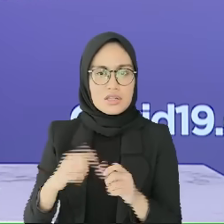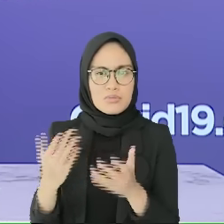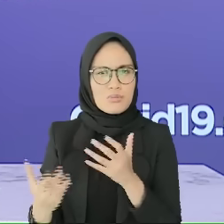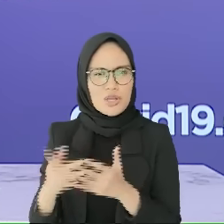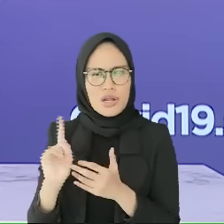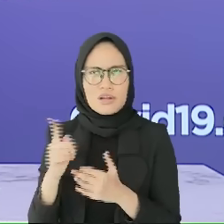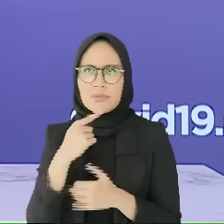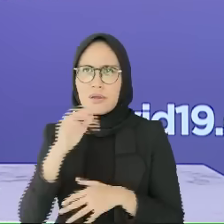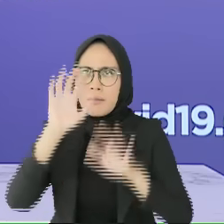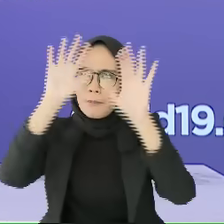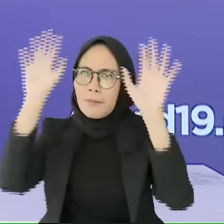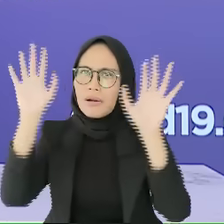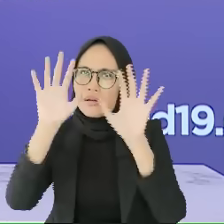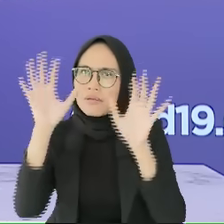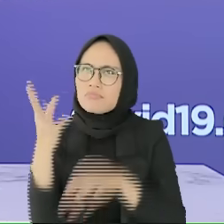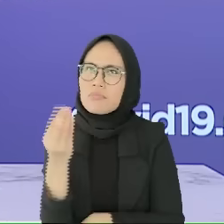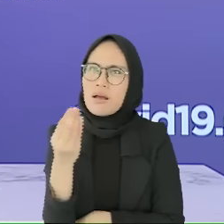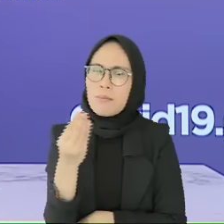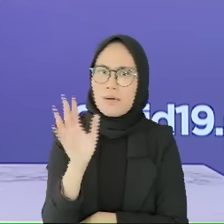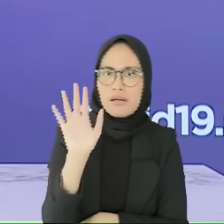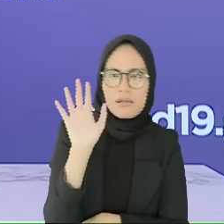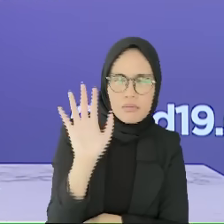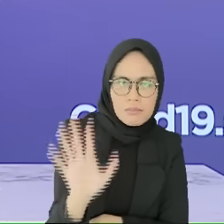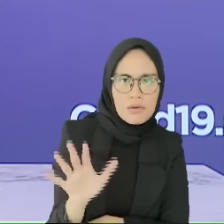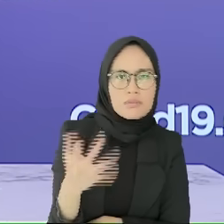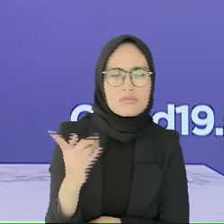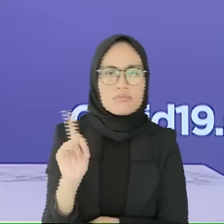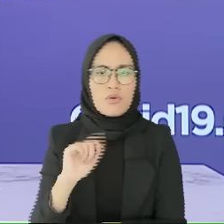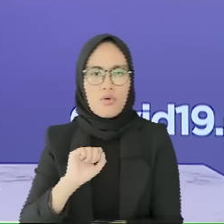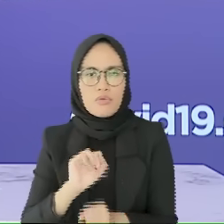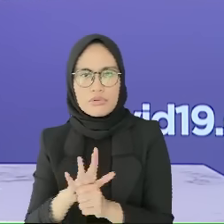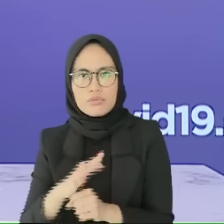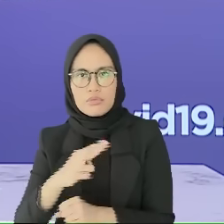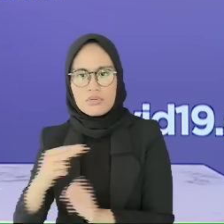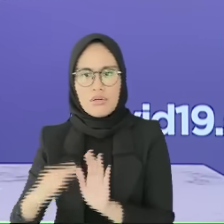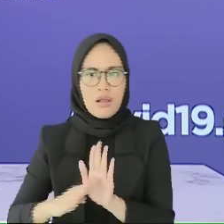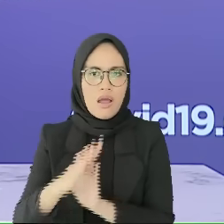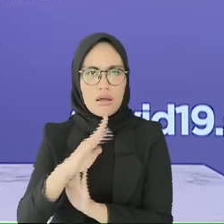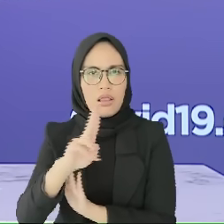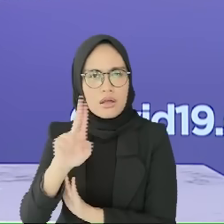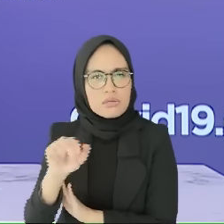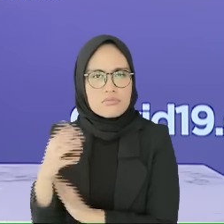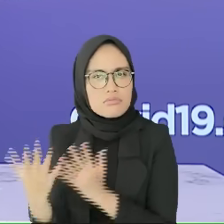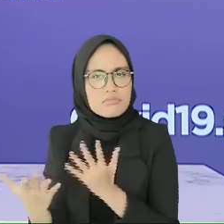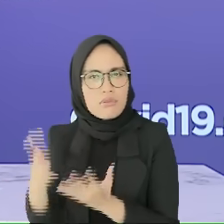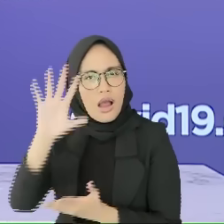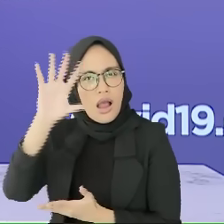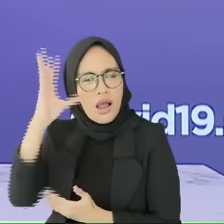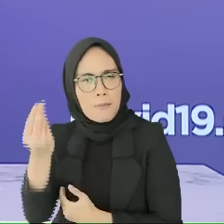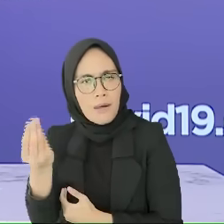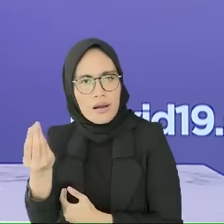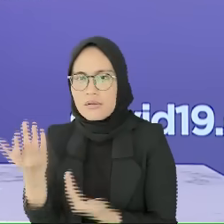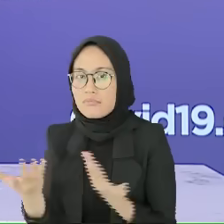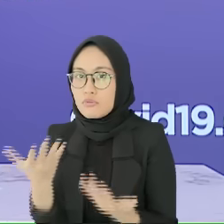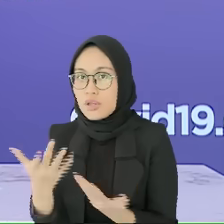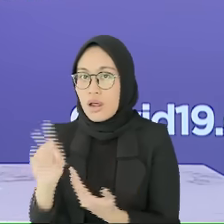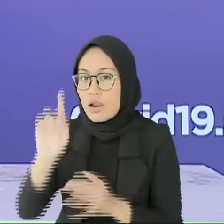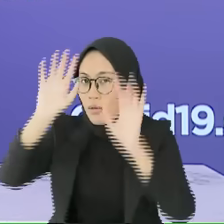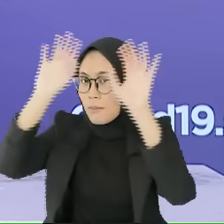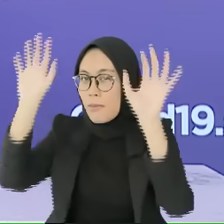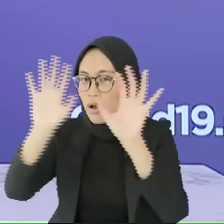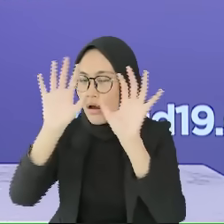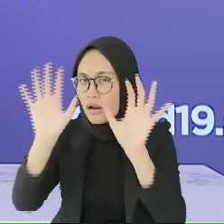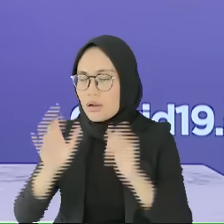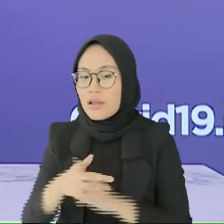ketiga COVID di Indonesia? Apakah dengan PPKM yang masih terus berlanjut dapat meredam potensi gelombang ketiga, mengingat Desember